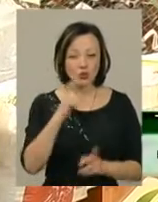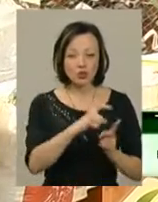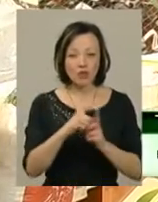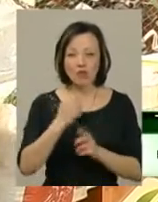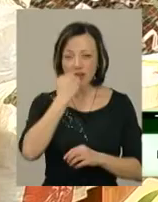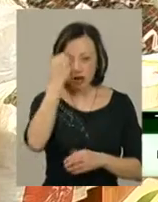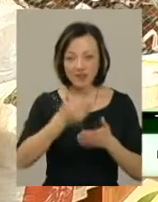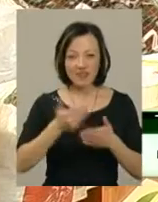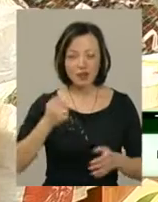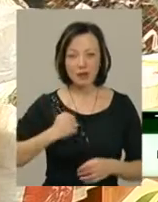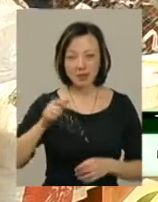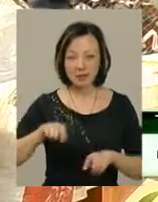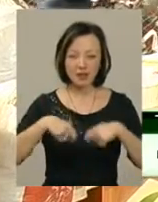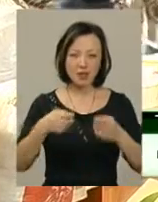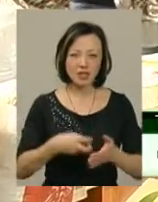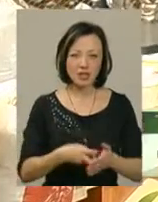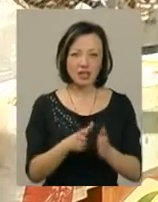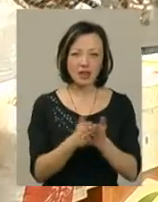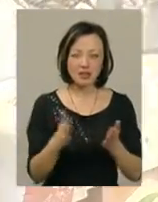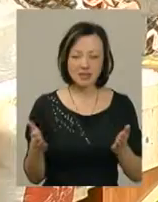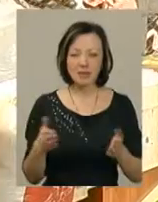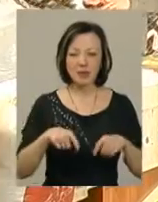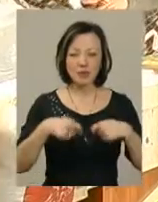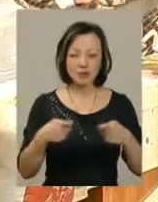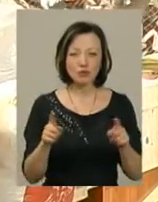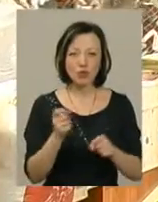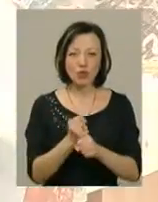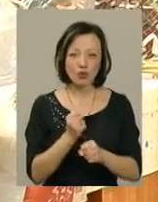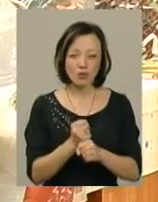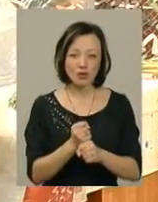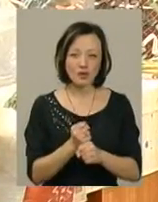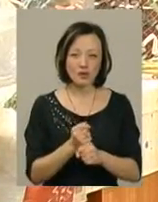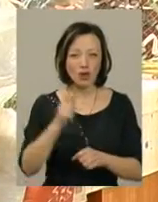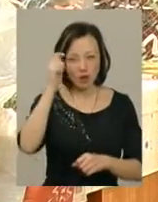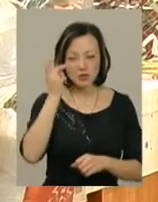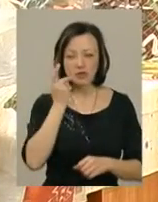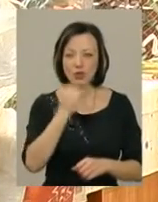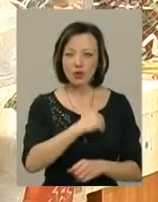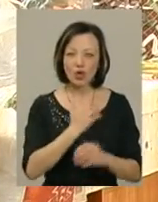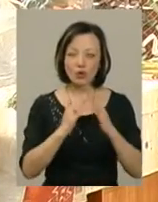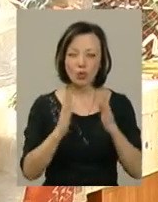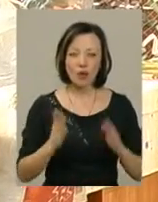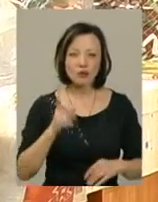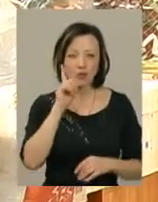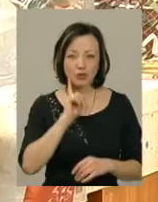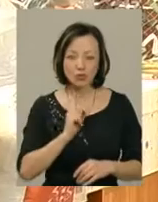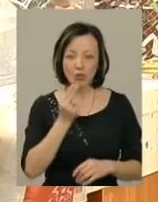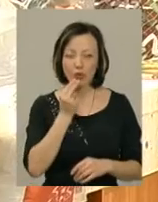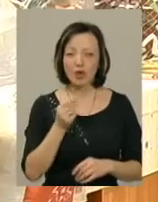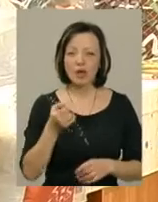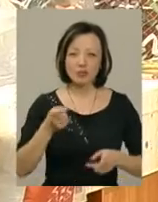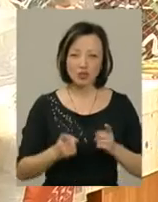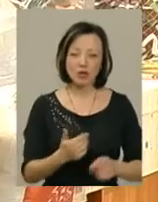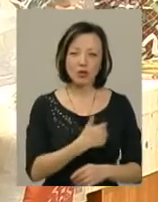від бійців і передають листи, передають листівки, передають те, що вони роблять. Хлопці завжди хочуть домашнього, смачного і,